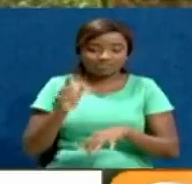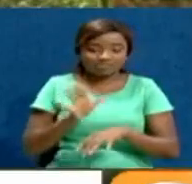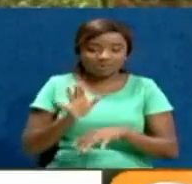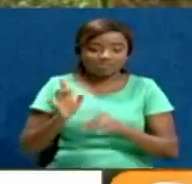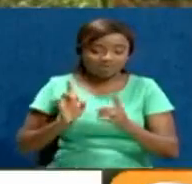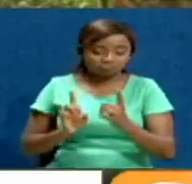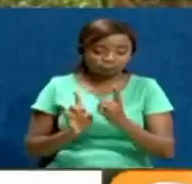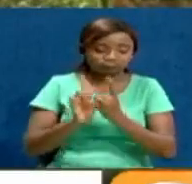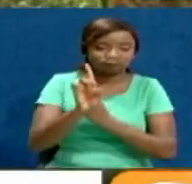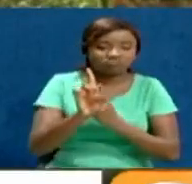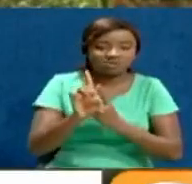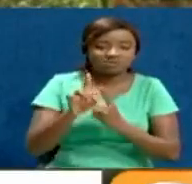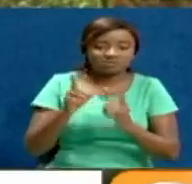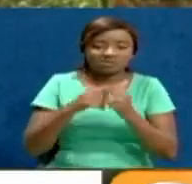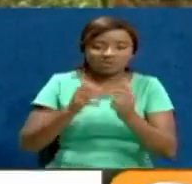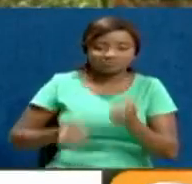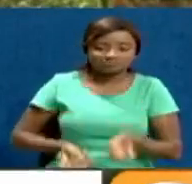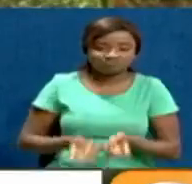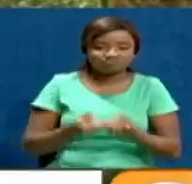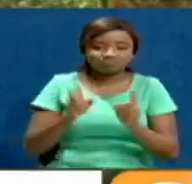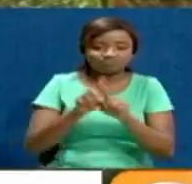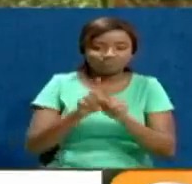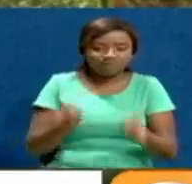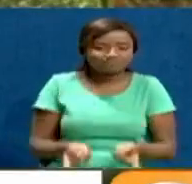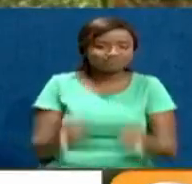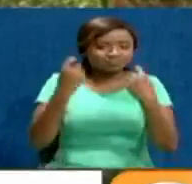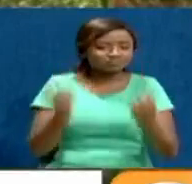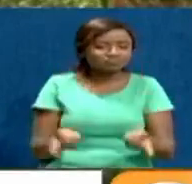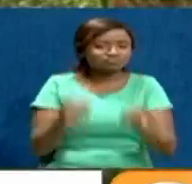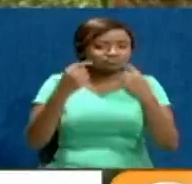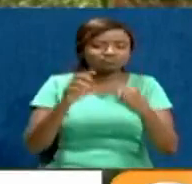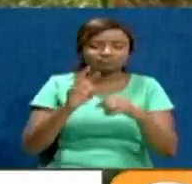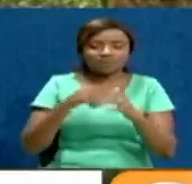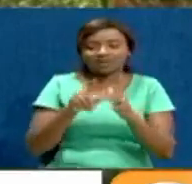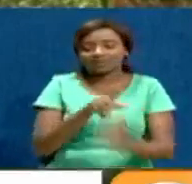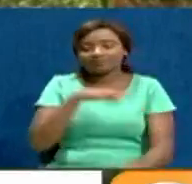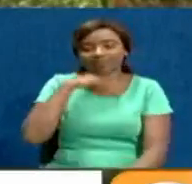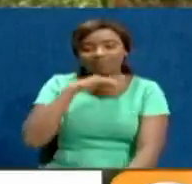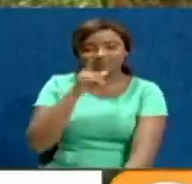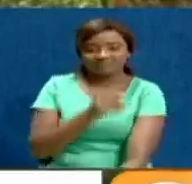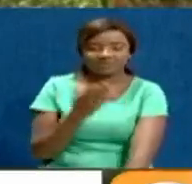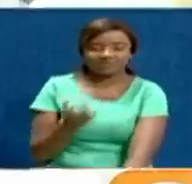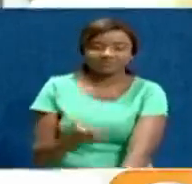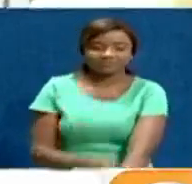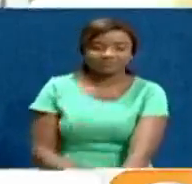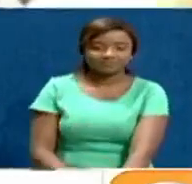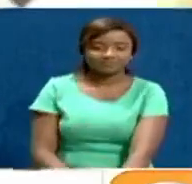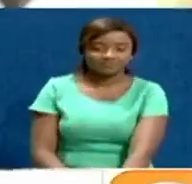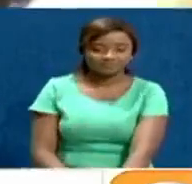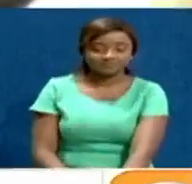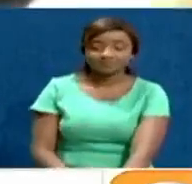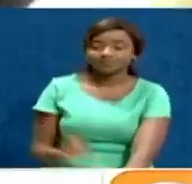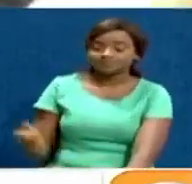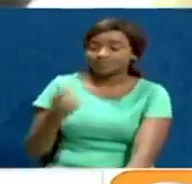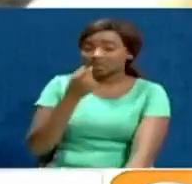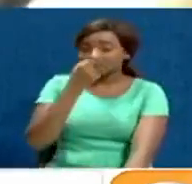ikamtokezea, ikamtungatunga na pembe zake, na huyo mama akafariki. Hii